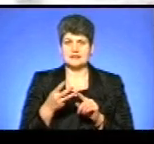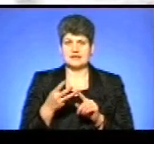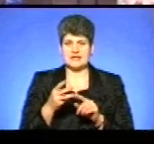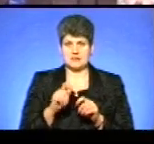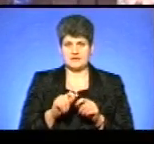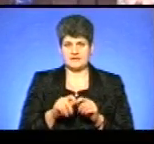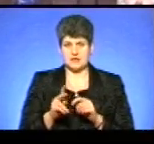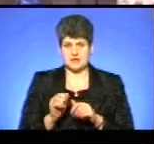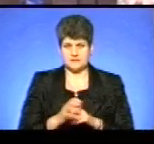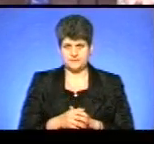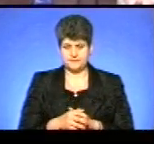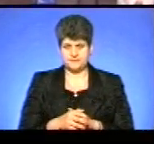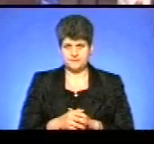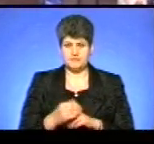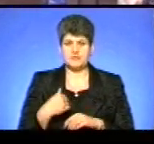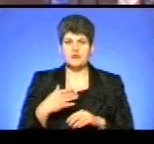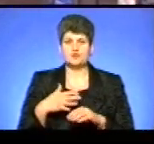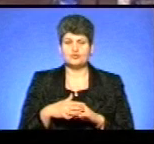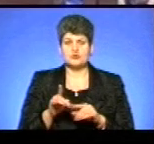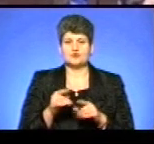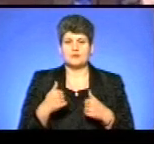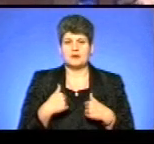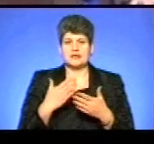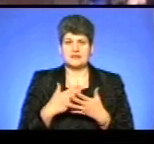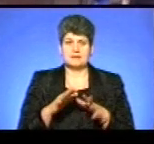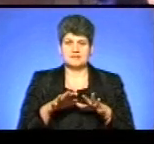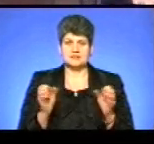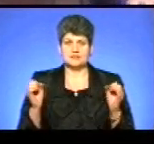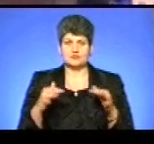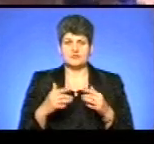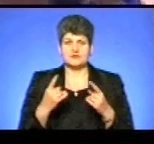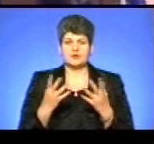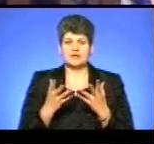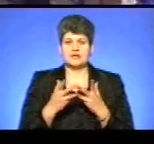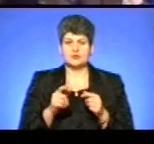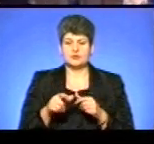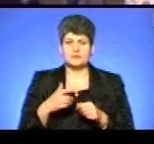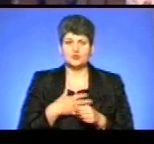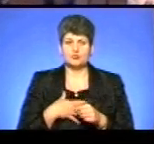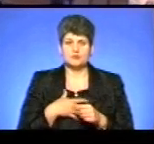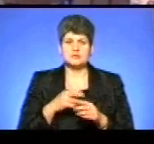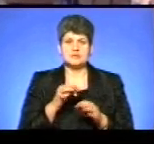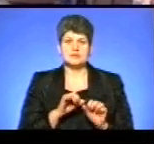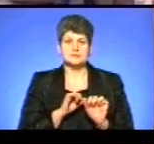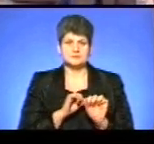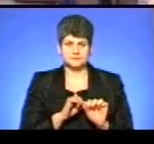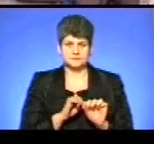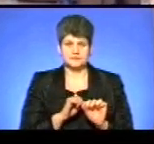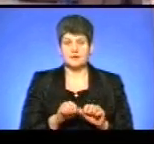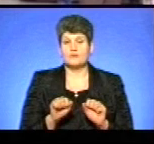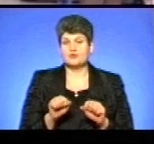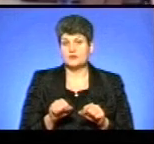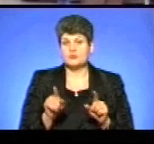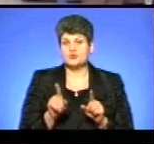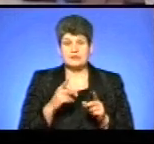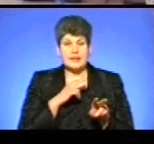перевірка. Ми розуміємо, що ми є місцем скупчення великої кількості людей, ми турбуємося за безпеку і, можливо, ми